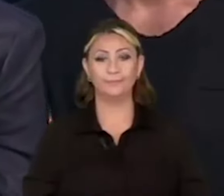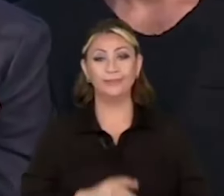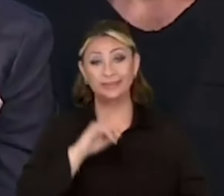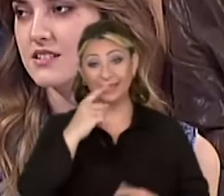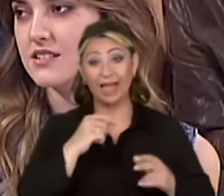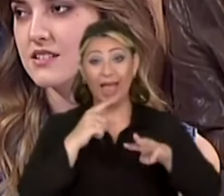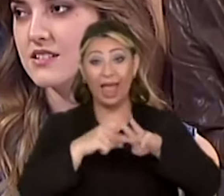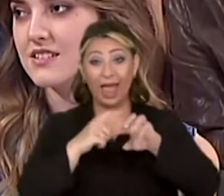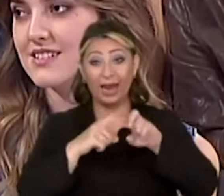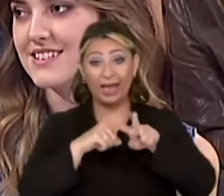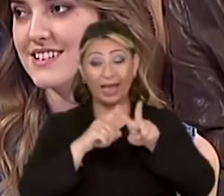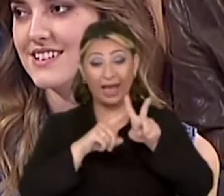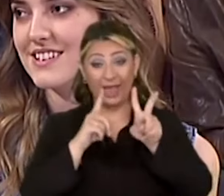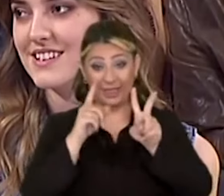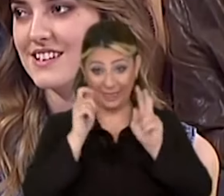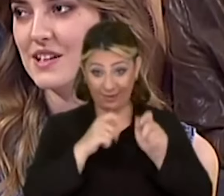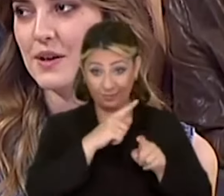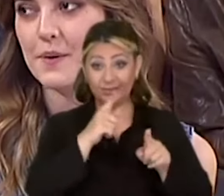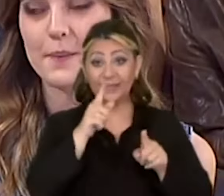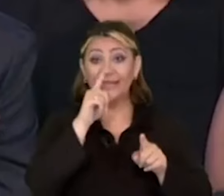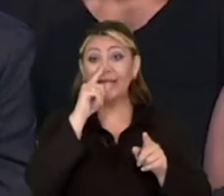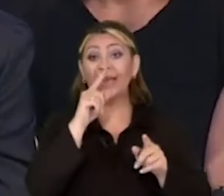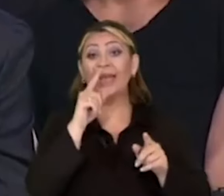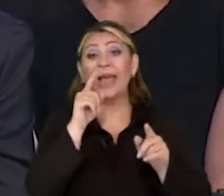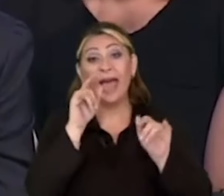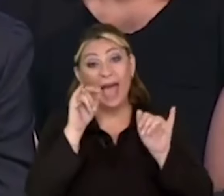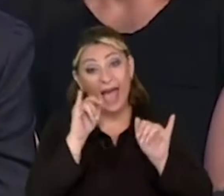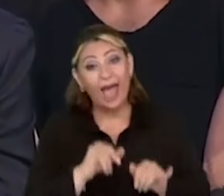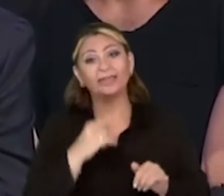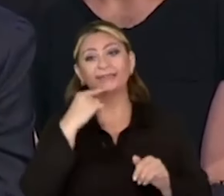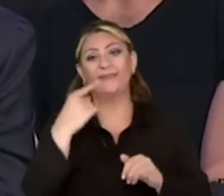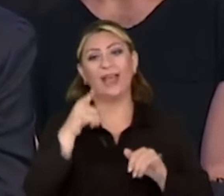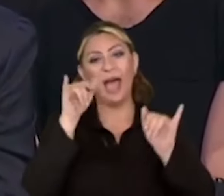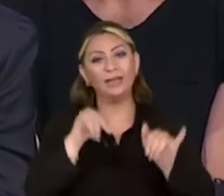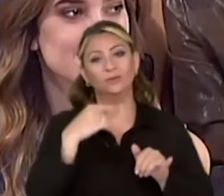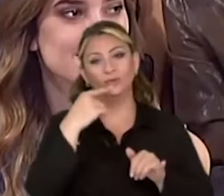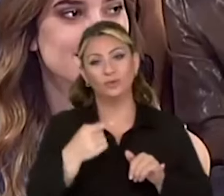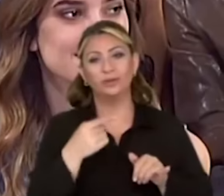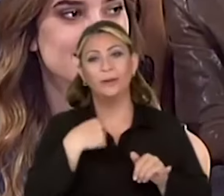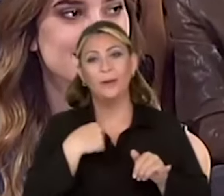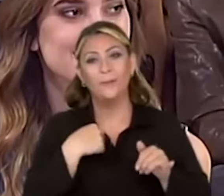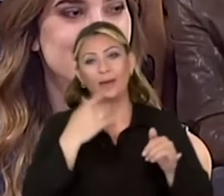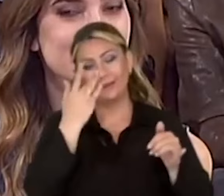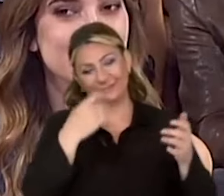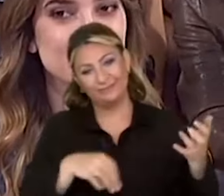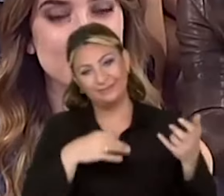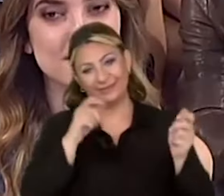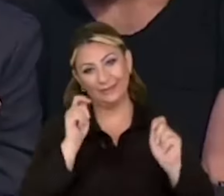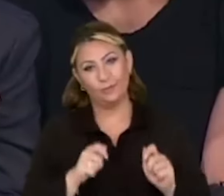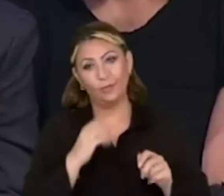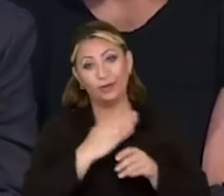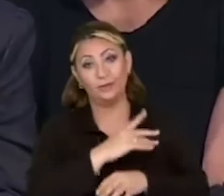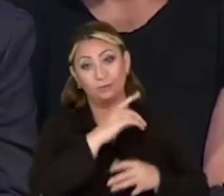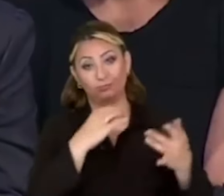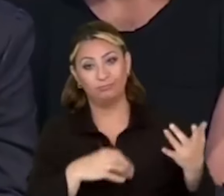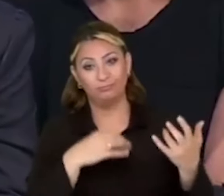Solosunu Erkan Oğur atmıştır. Kesinlikle. Sen de hiç ihmal etmezsin evet, her seferinde bunu söylemeyi. Canlandırıyorum sahnede. Bu evet bu gerçek soloyu